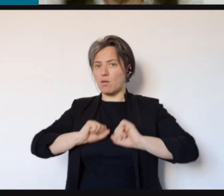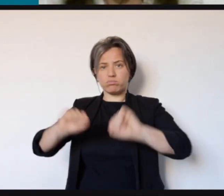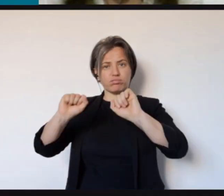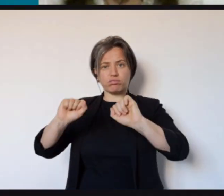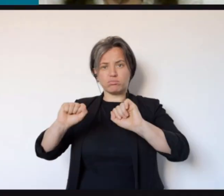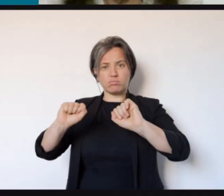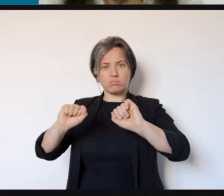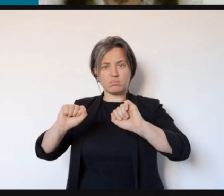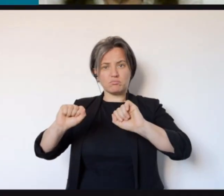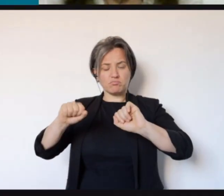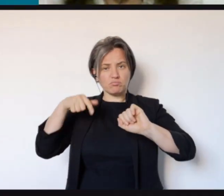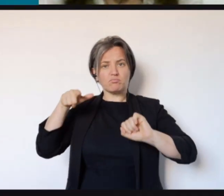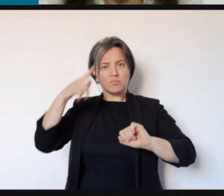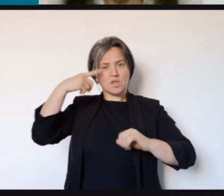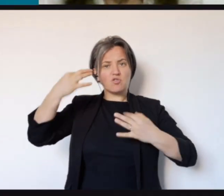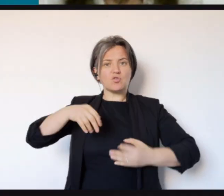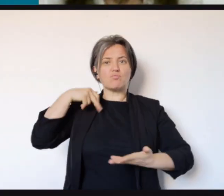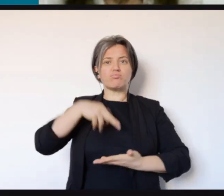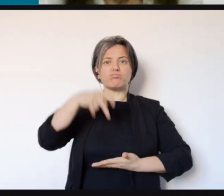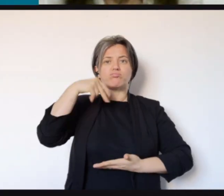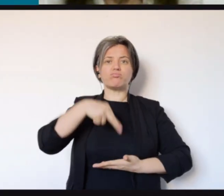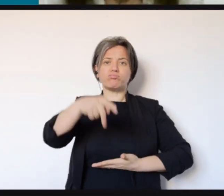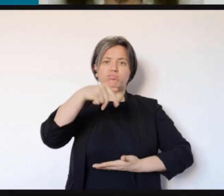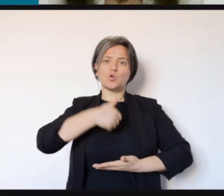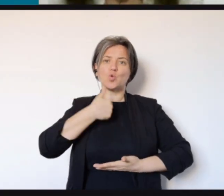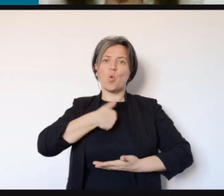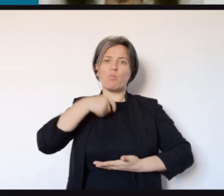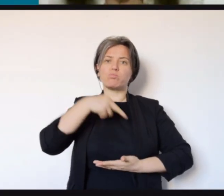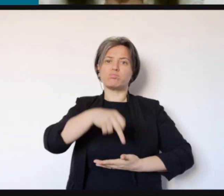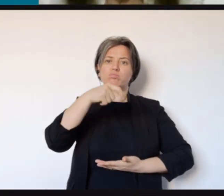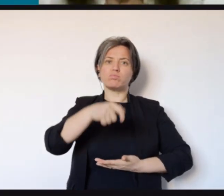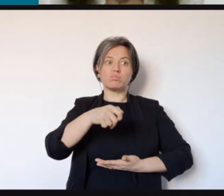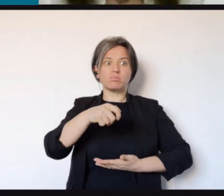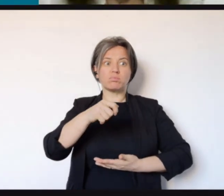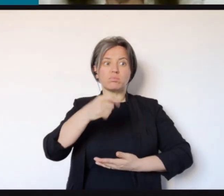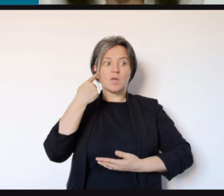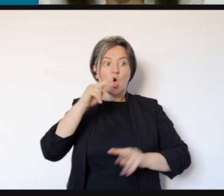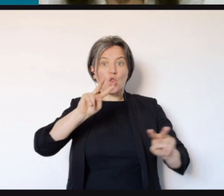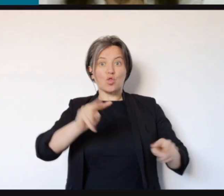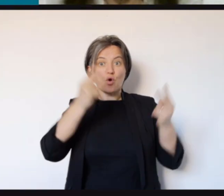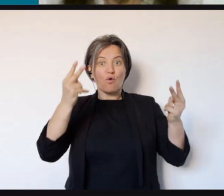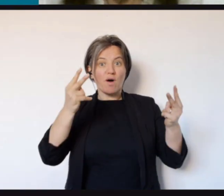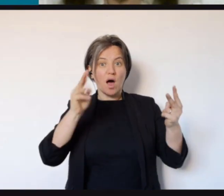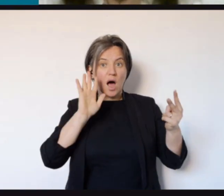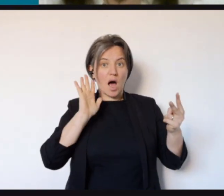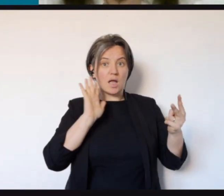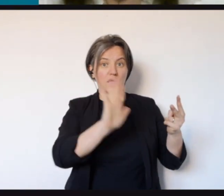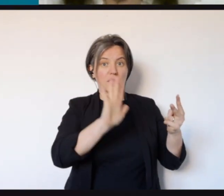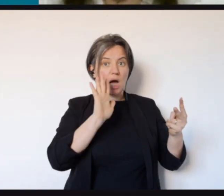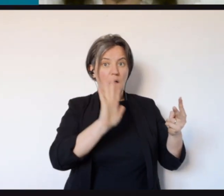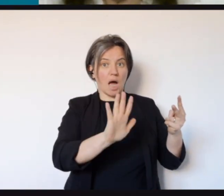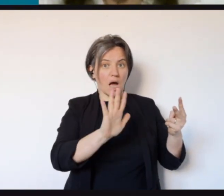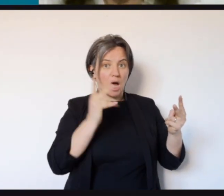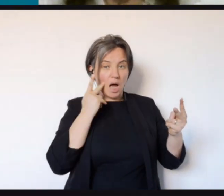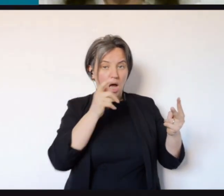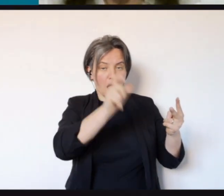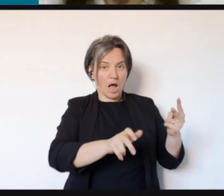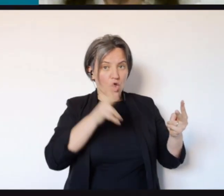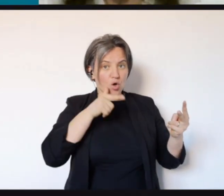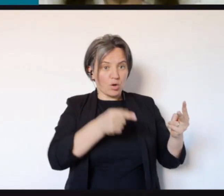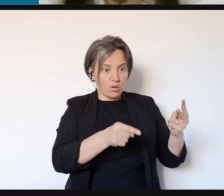di non avere una casa, quindi di mettersi in cammino, però che è stata trovata in questo momento del